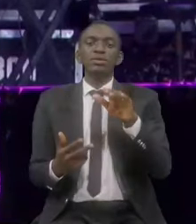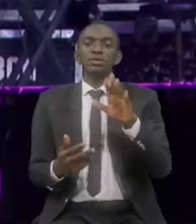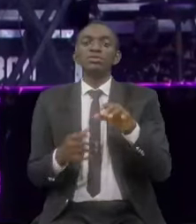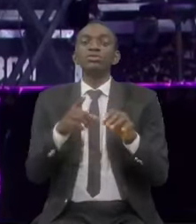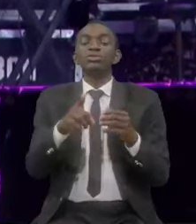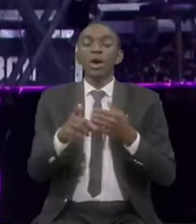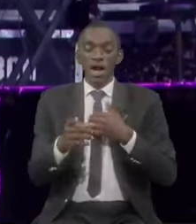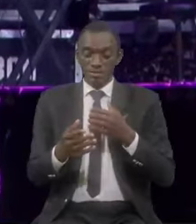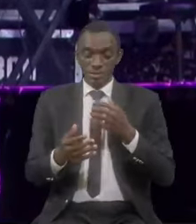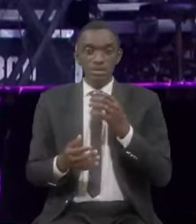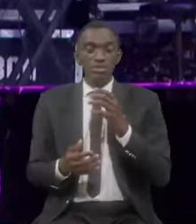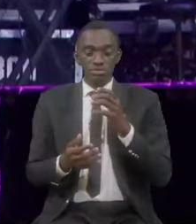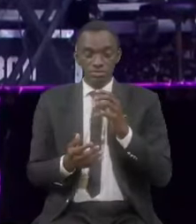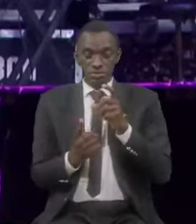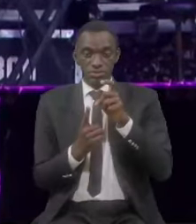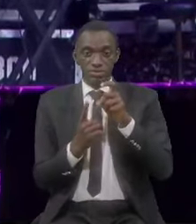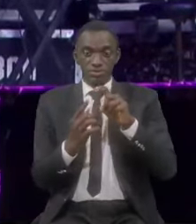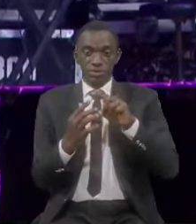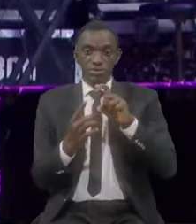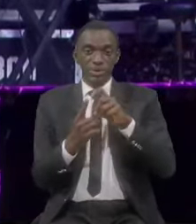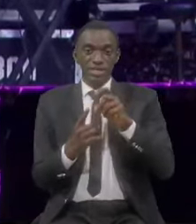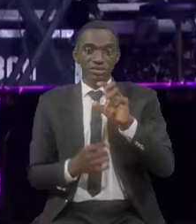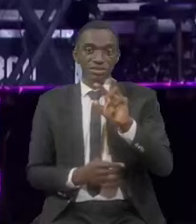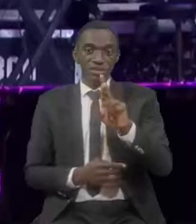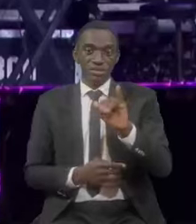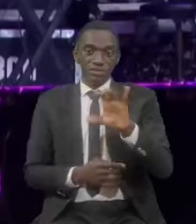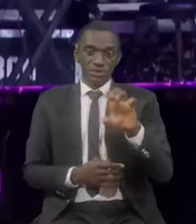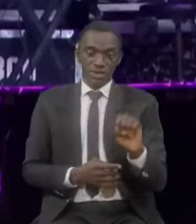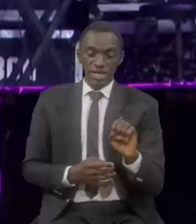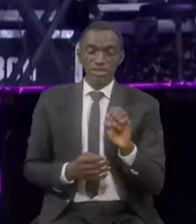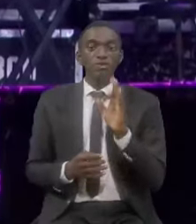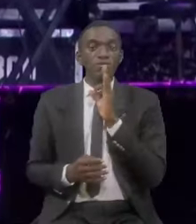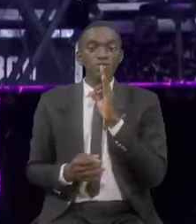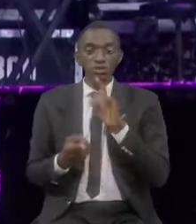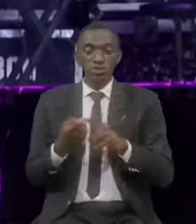Si vous avez une assiette de riz à manger,